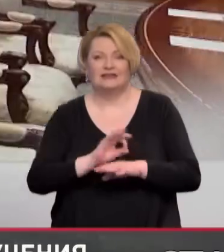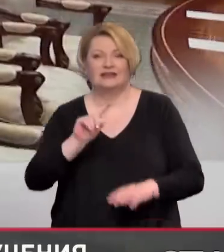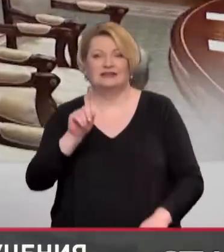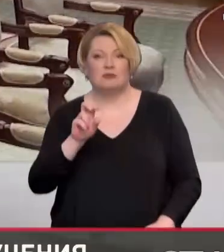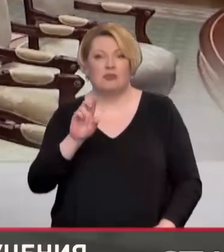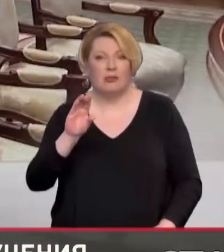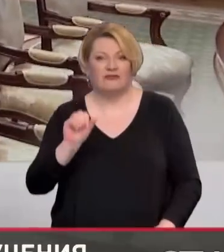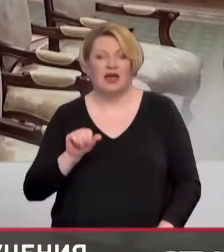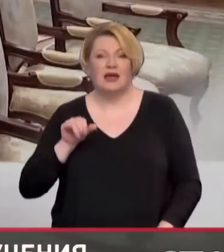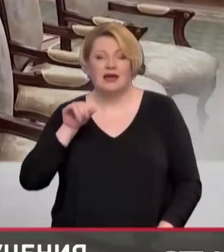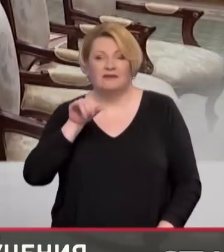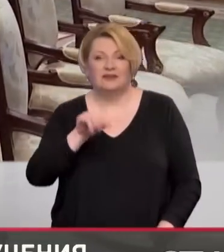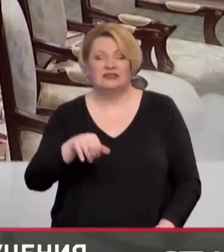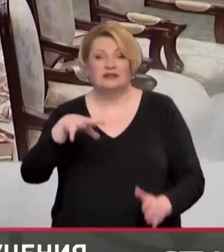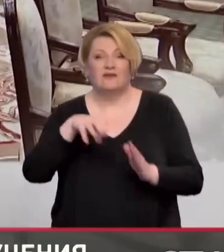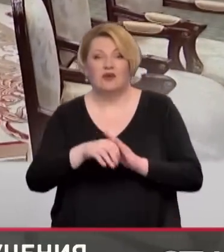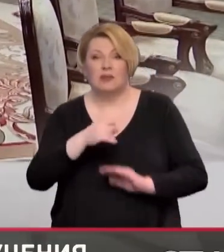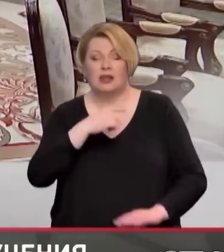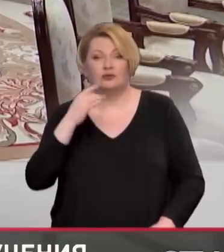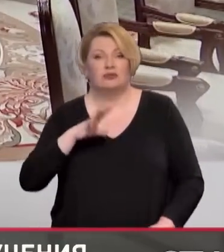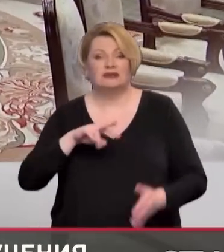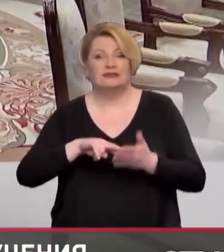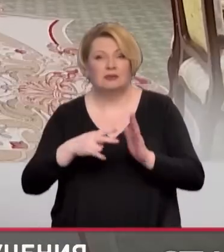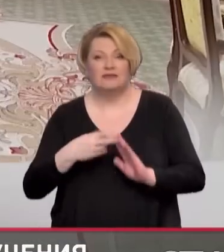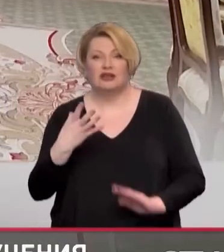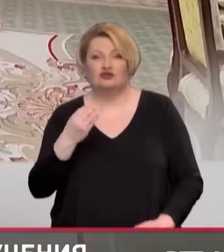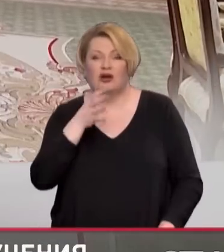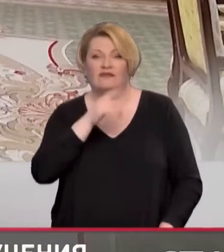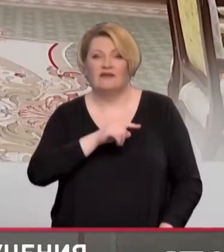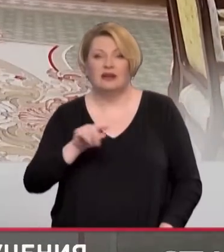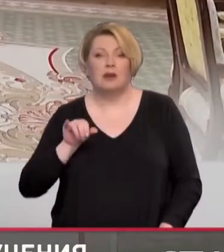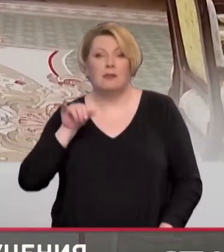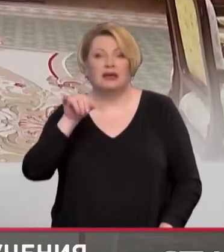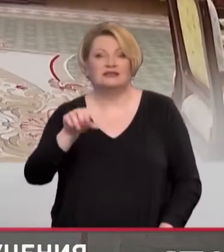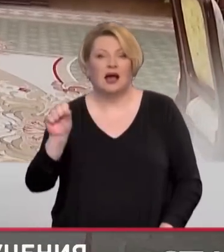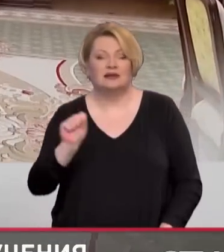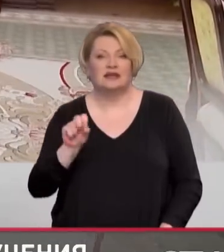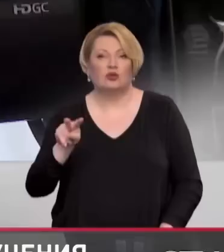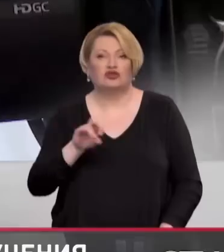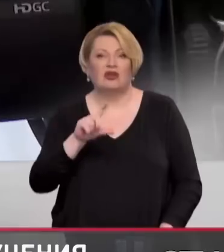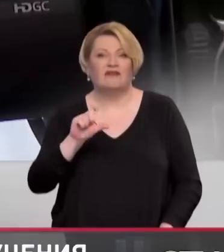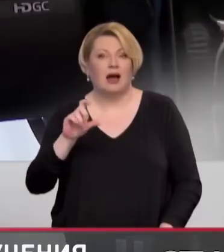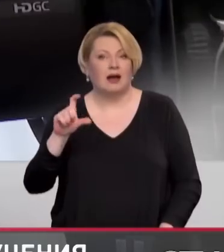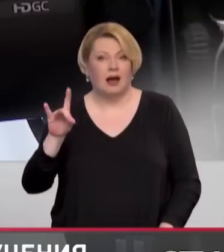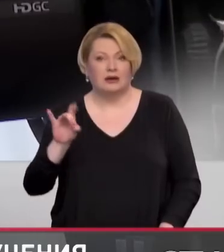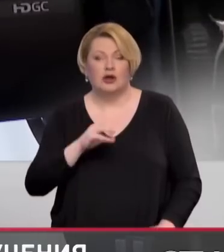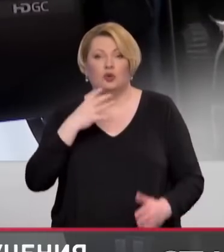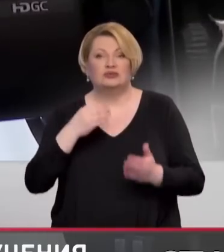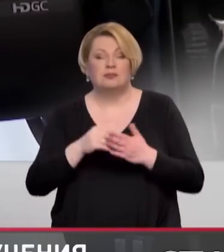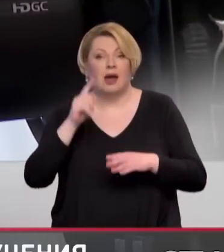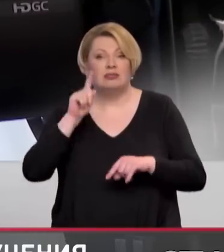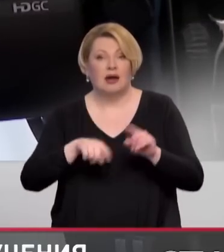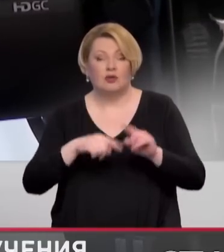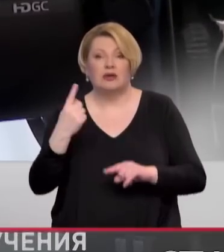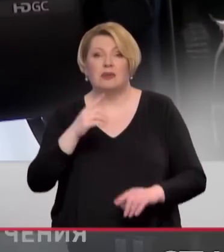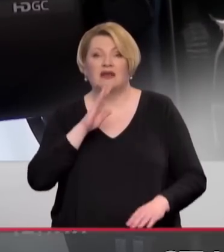Визит Аксилии Мнангагвы в Беларусь был запланирован еще во время поездки Александра Лукашенко в Хараре. У себя на родине первая леди